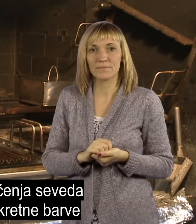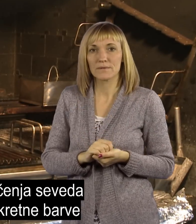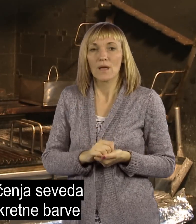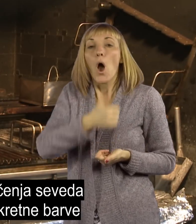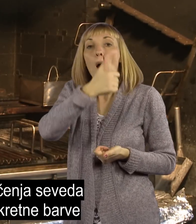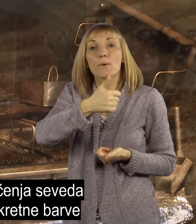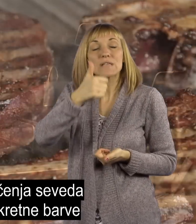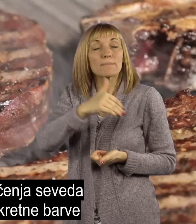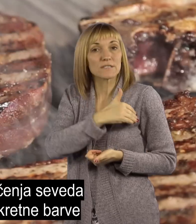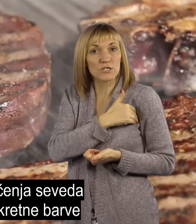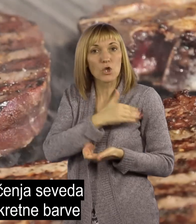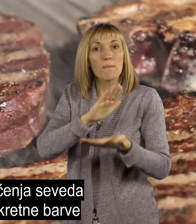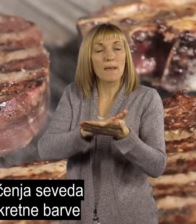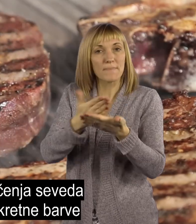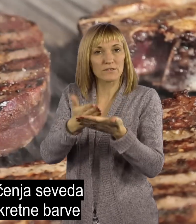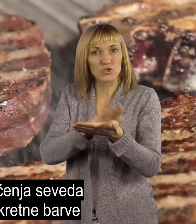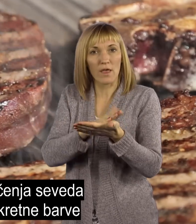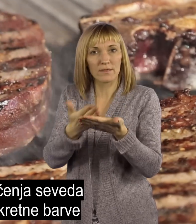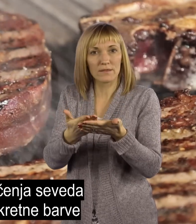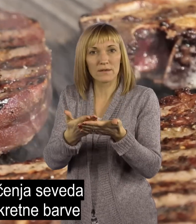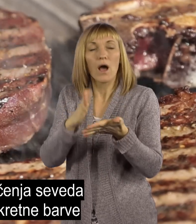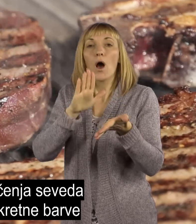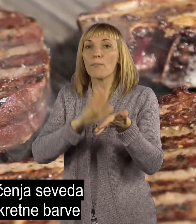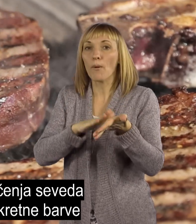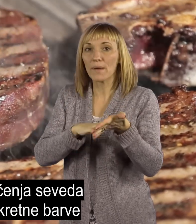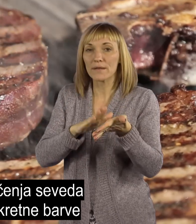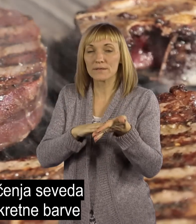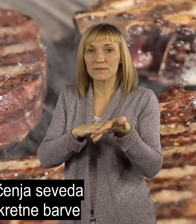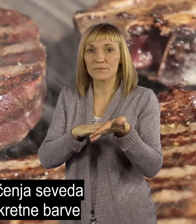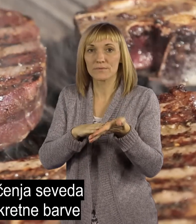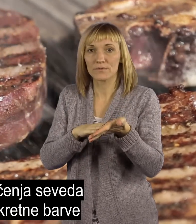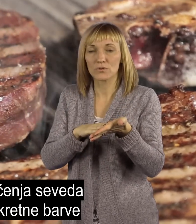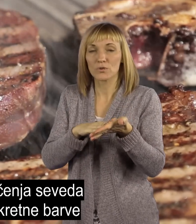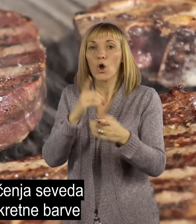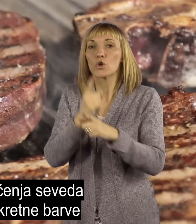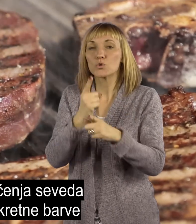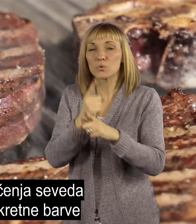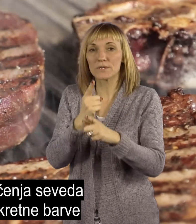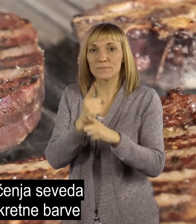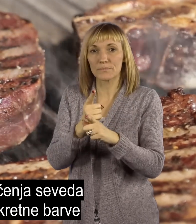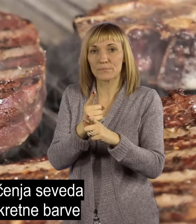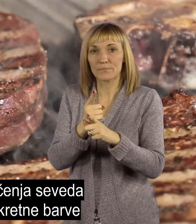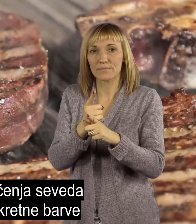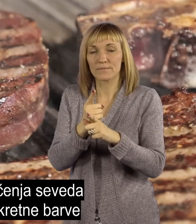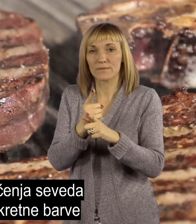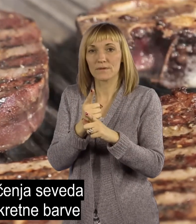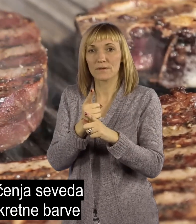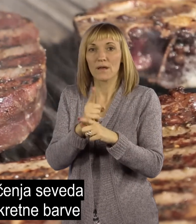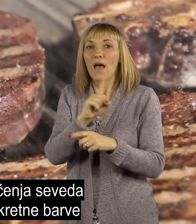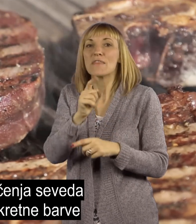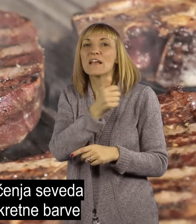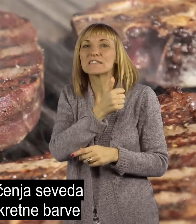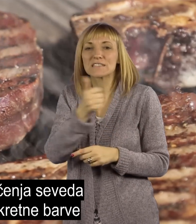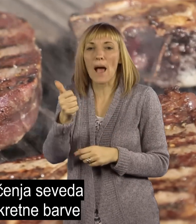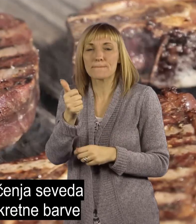Posamezne stopnje pečenja seveda pomenijo tudi ne